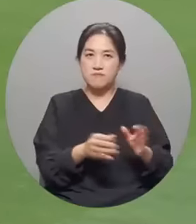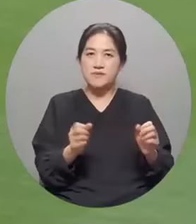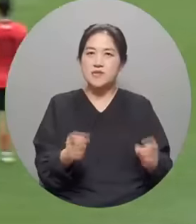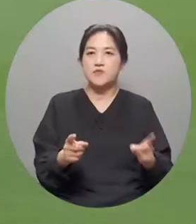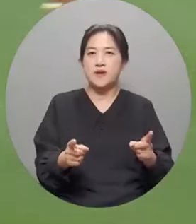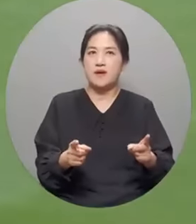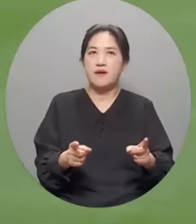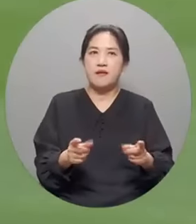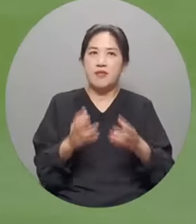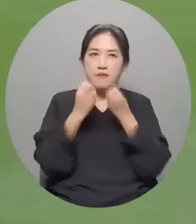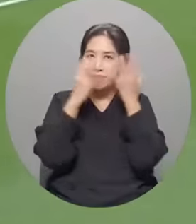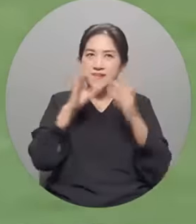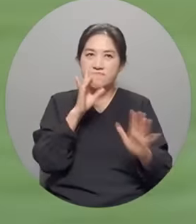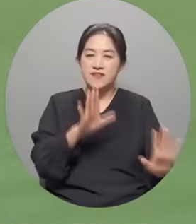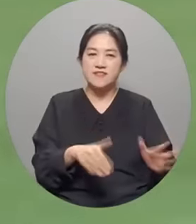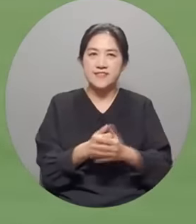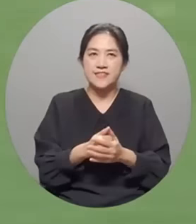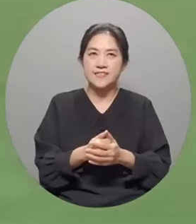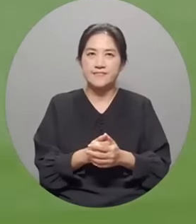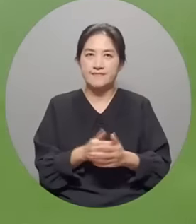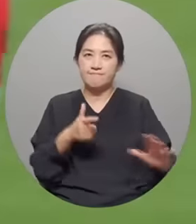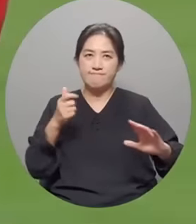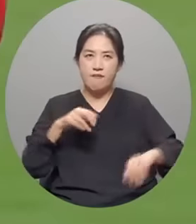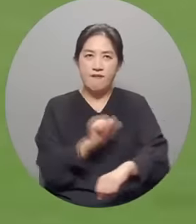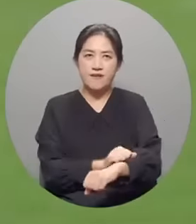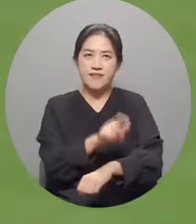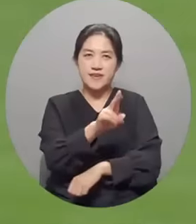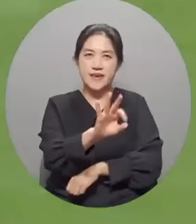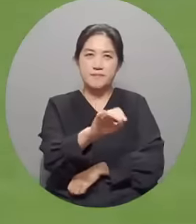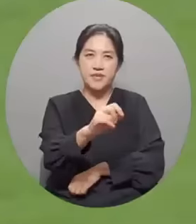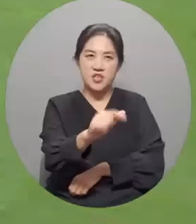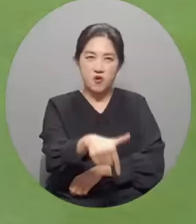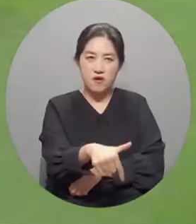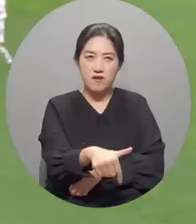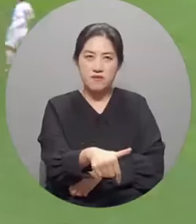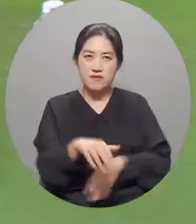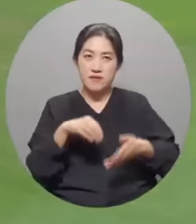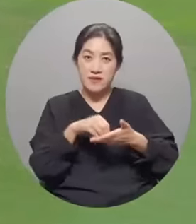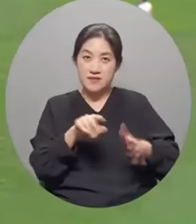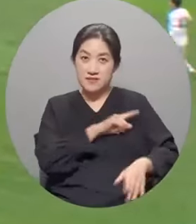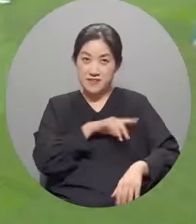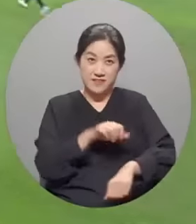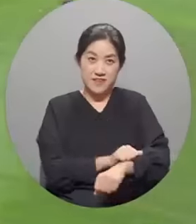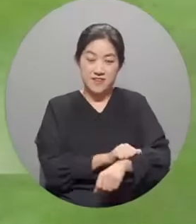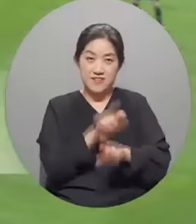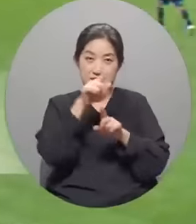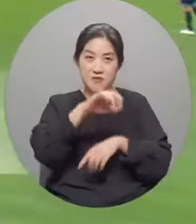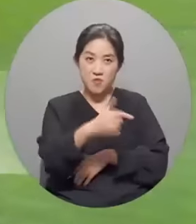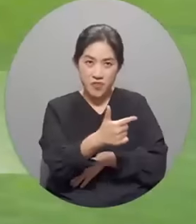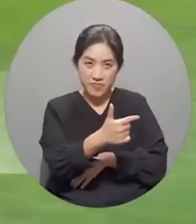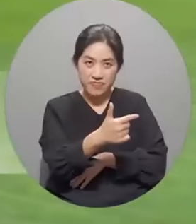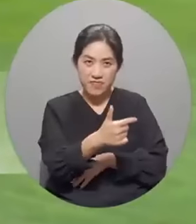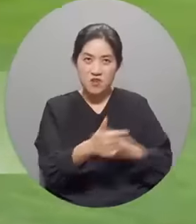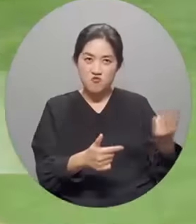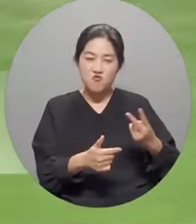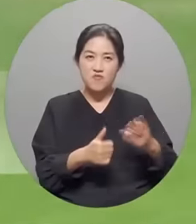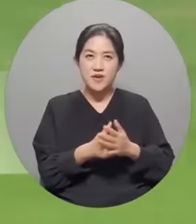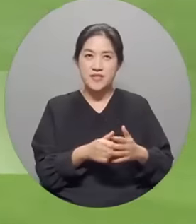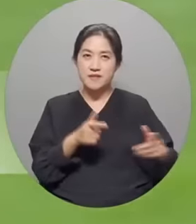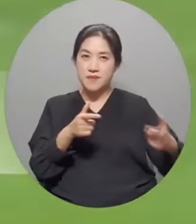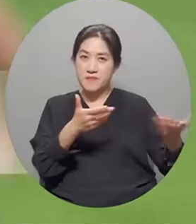수 없습니다. 독보적인 결정력을 자랑하는 양민혁과 데뷔 최고의 시즌을 보내고 있는 이상원. 두 골잡이만